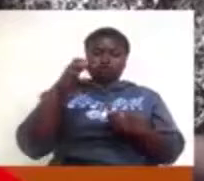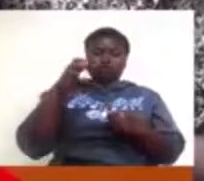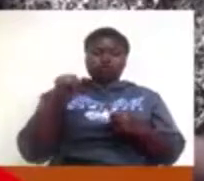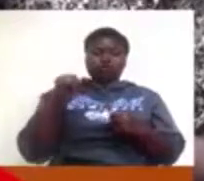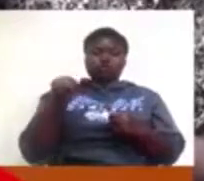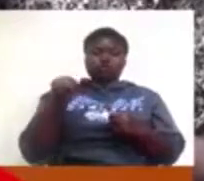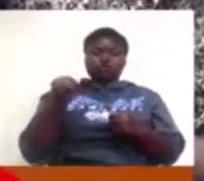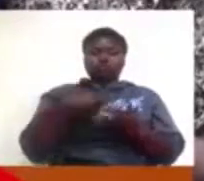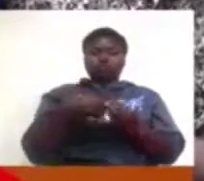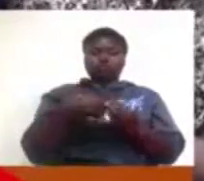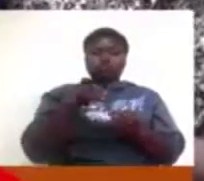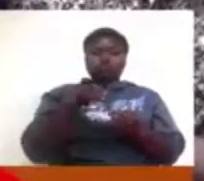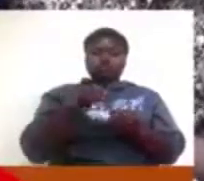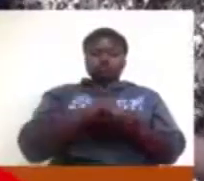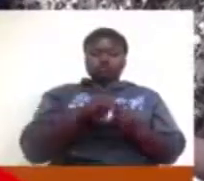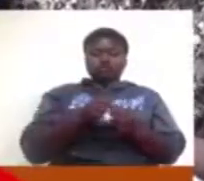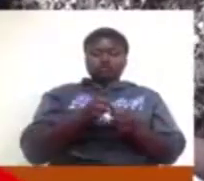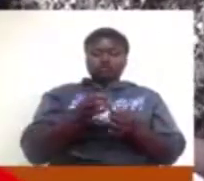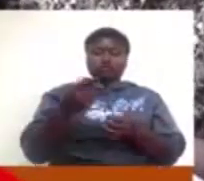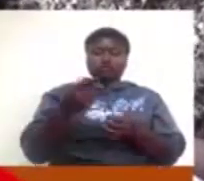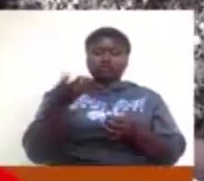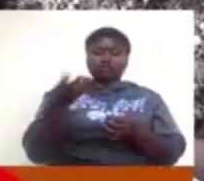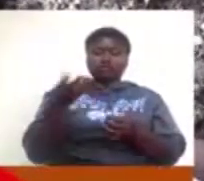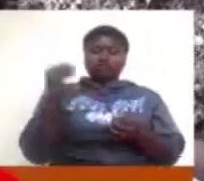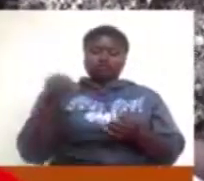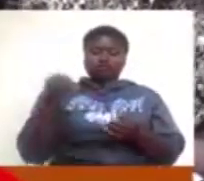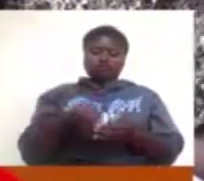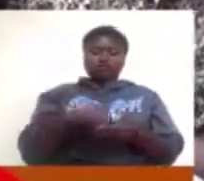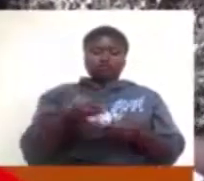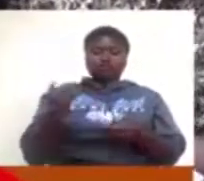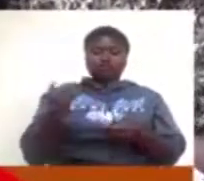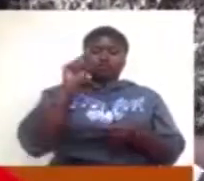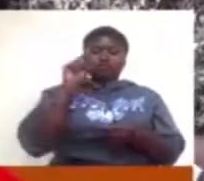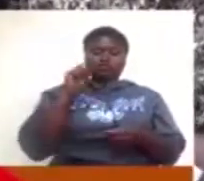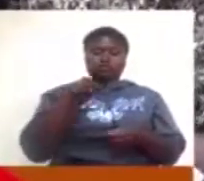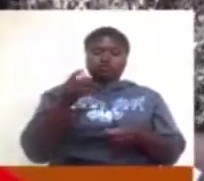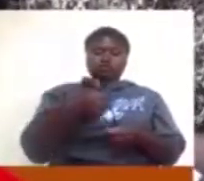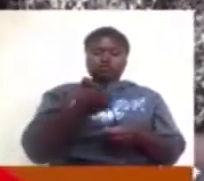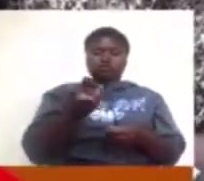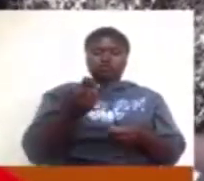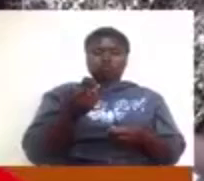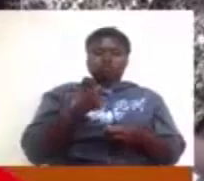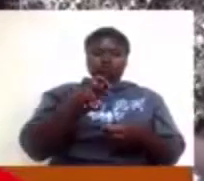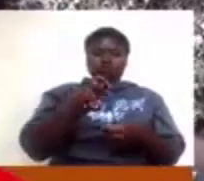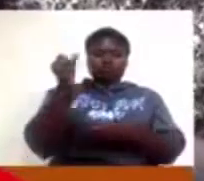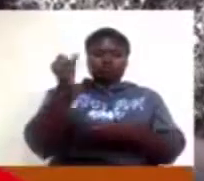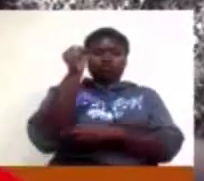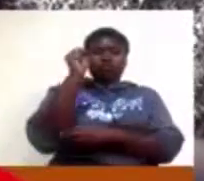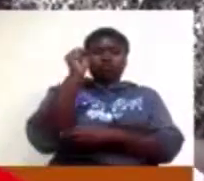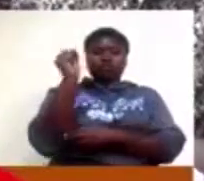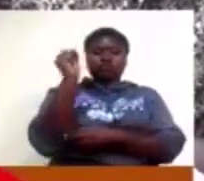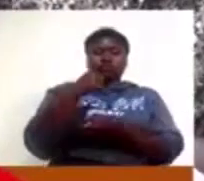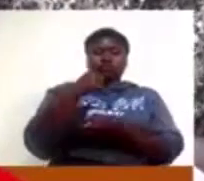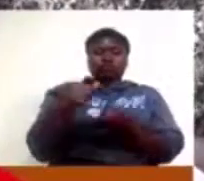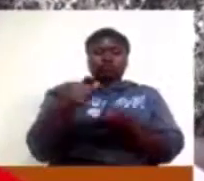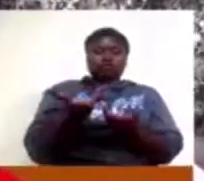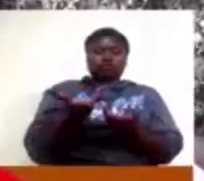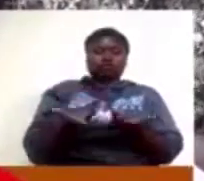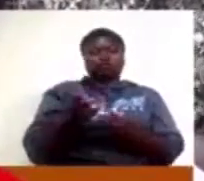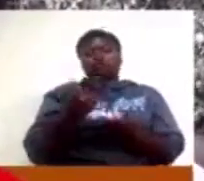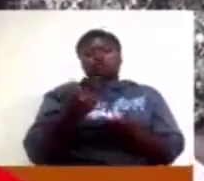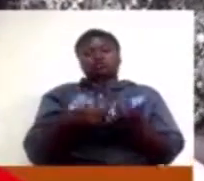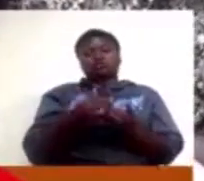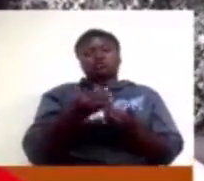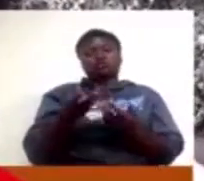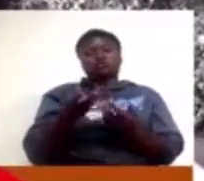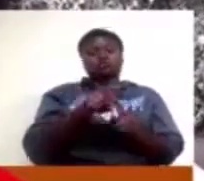dhamana, kama ataamrisha Inspector Generali kumuongezea usalama ama kuhakikisha kwamba usalama yake imeimarika ama atakubali.